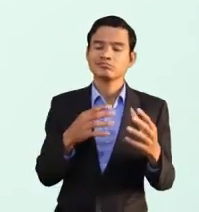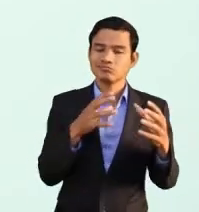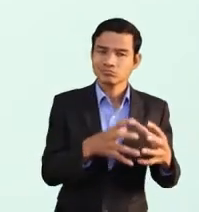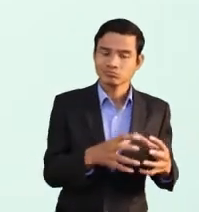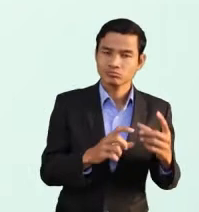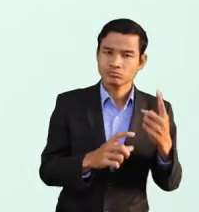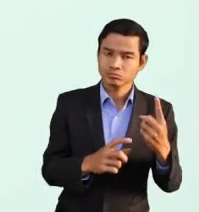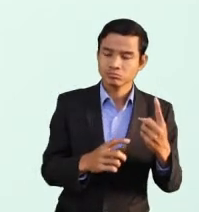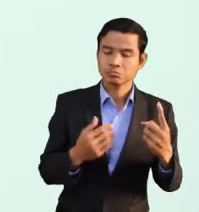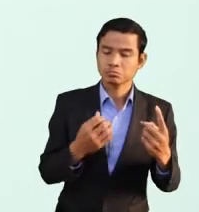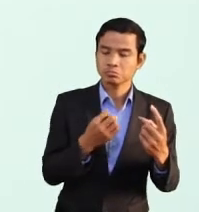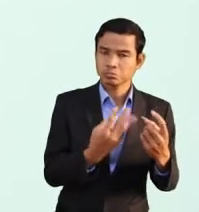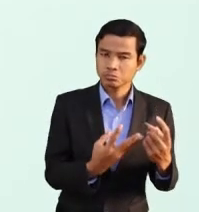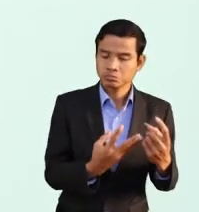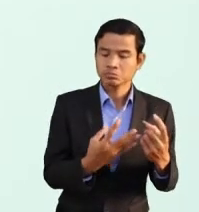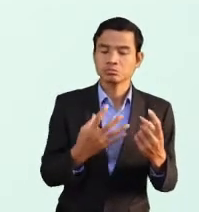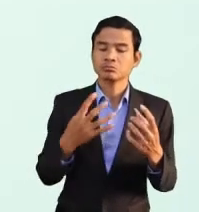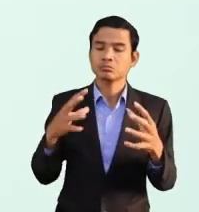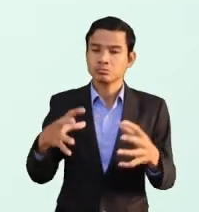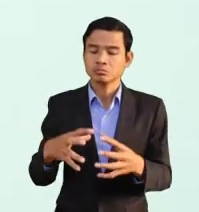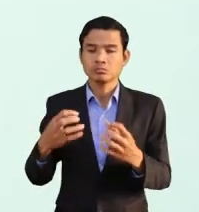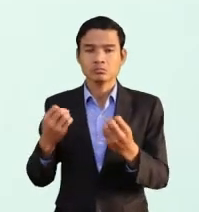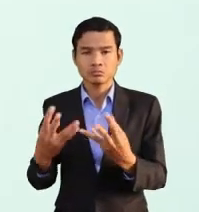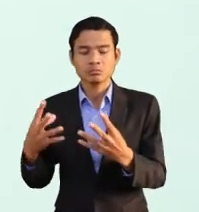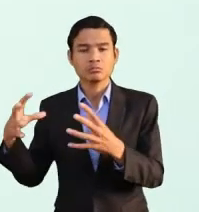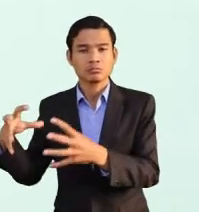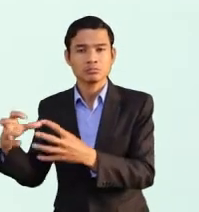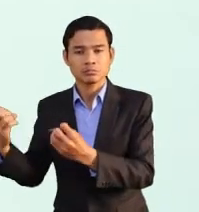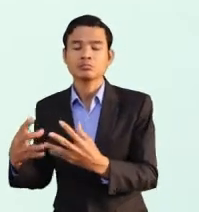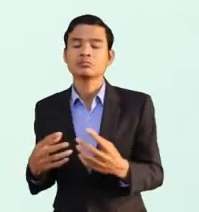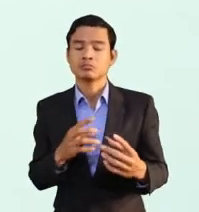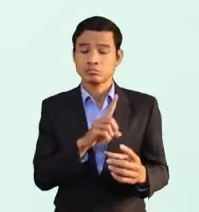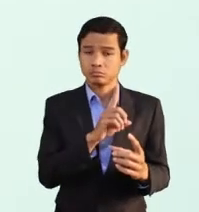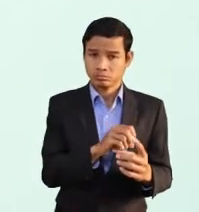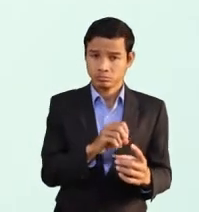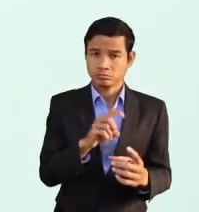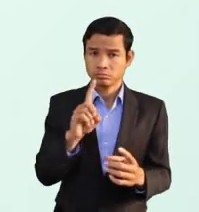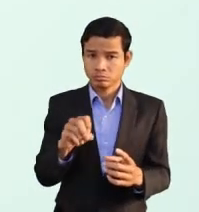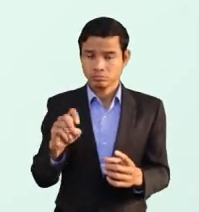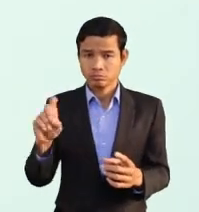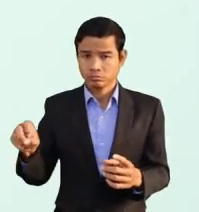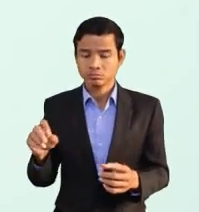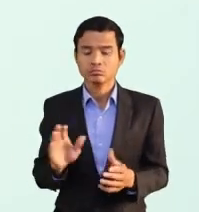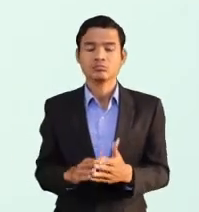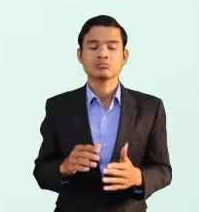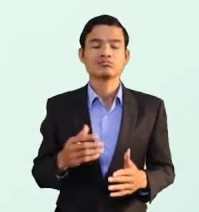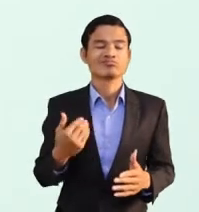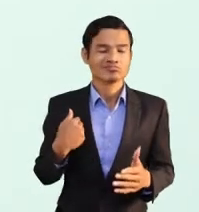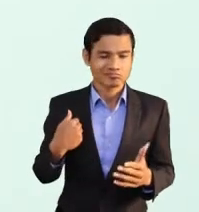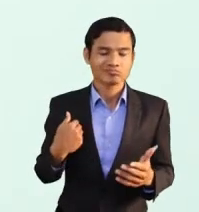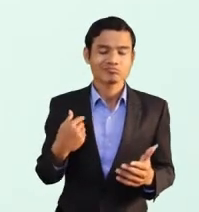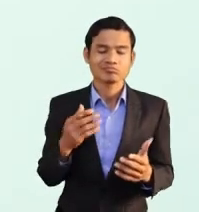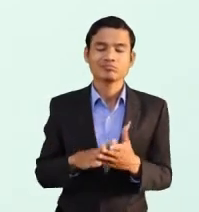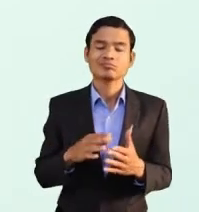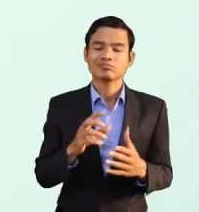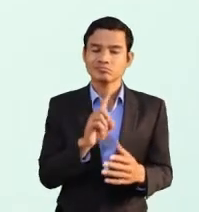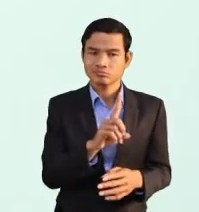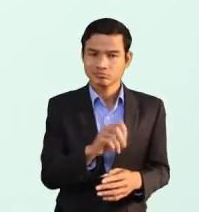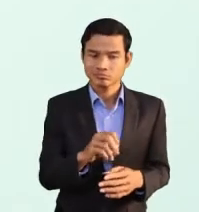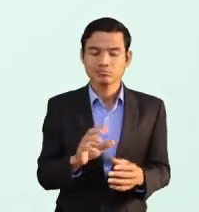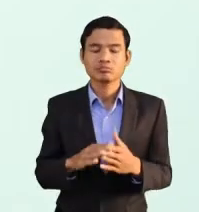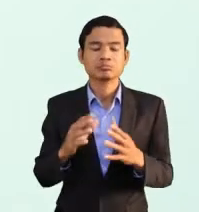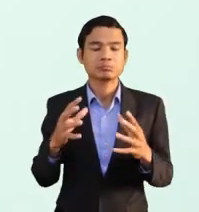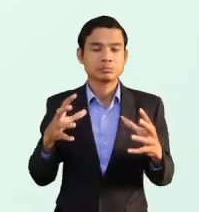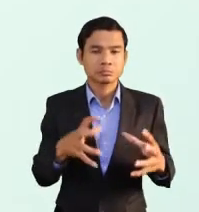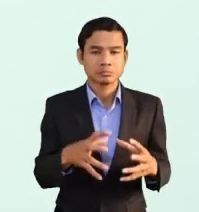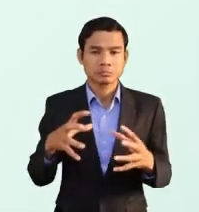chá là ổn mùi thầy cứ miên đọc phải chá ba mùi thầy miên đọc phải chẳng bấy thầy